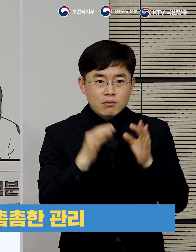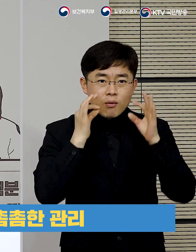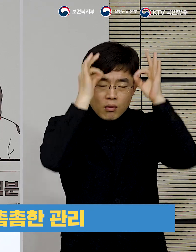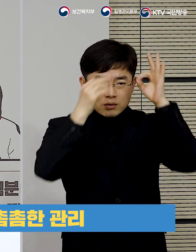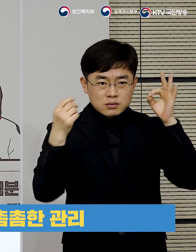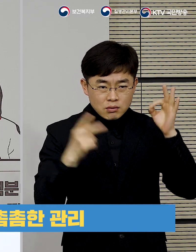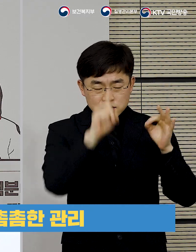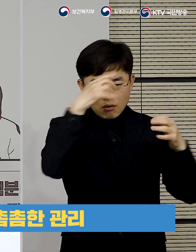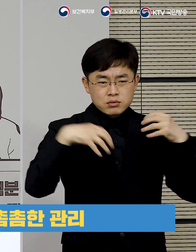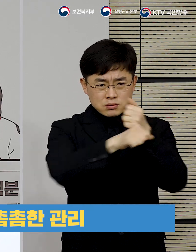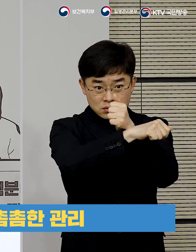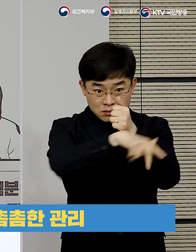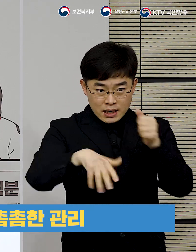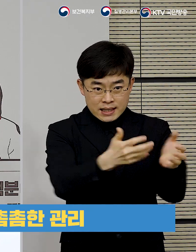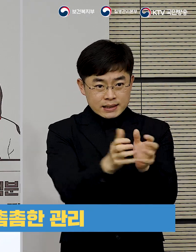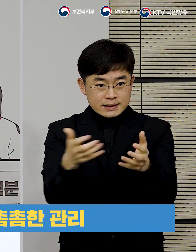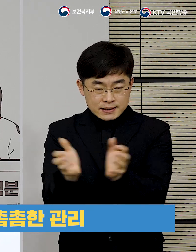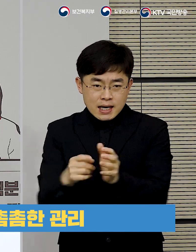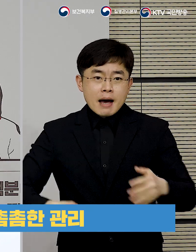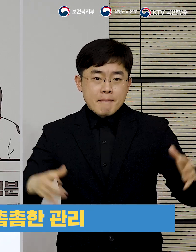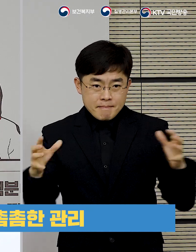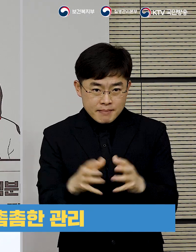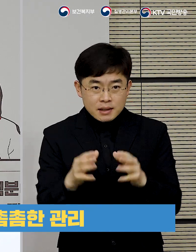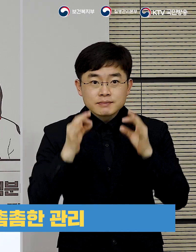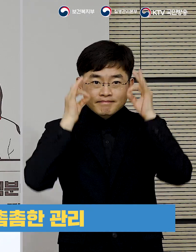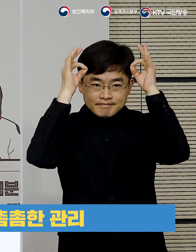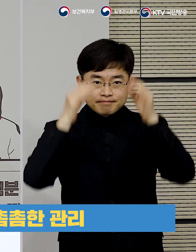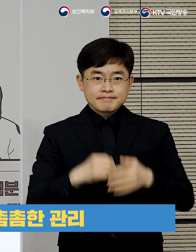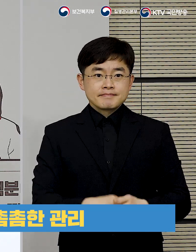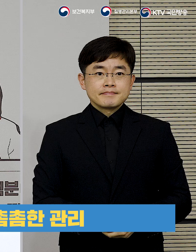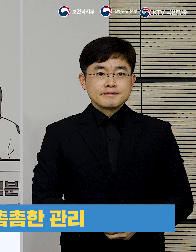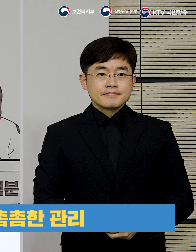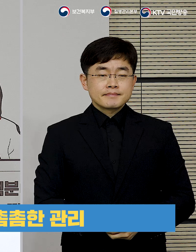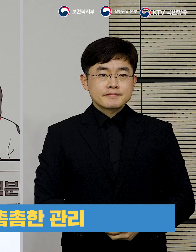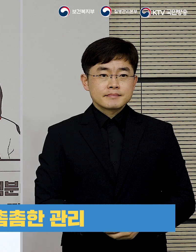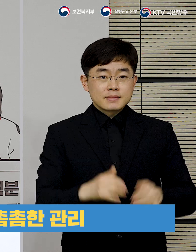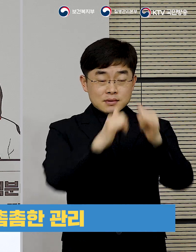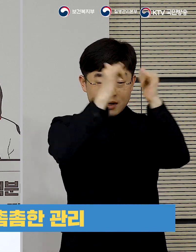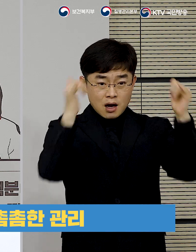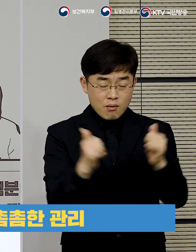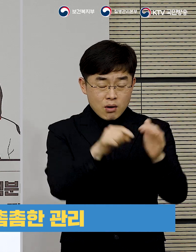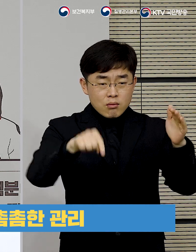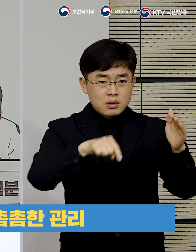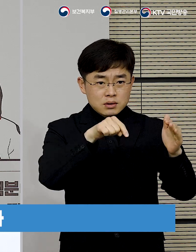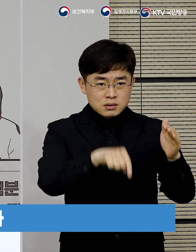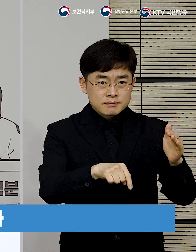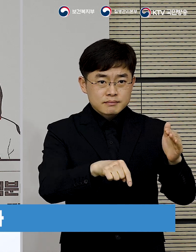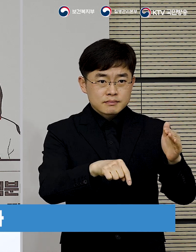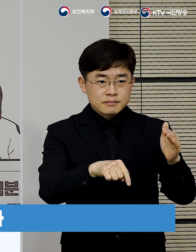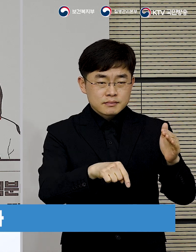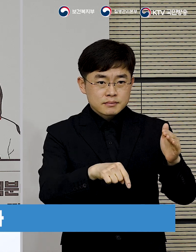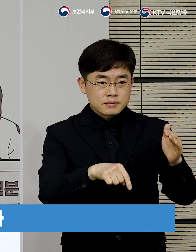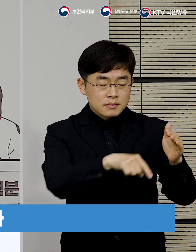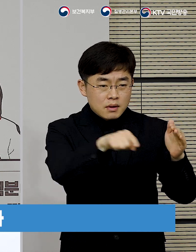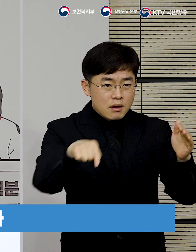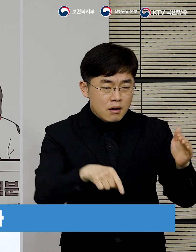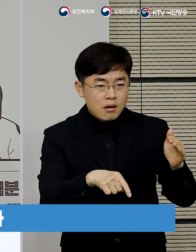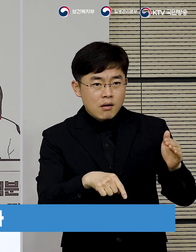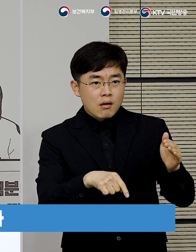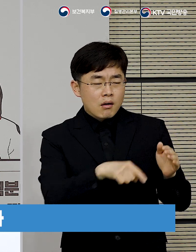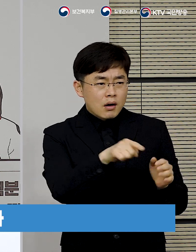위기가 다시 발생하지 않도록 관계부처와 지자체가 함께 노력하겠습니다. 아울러 우리